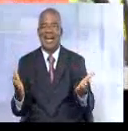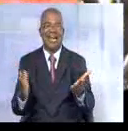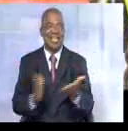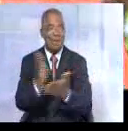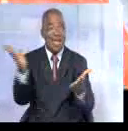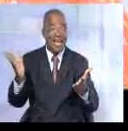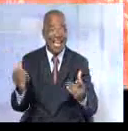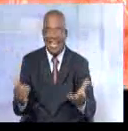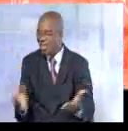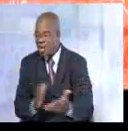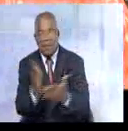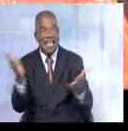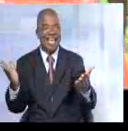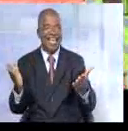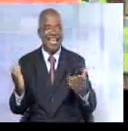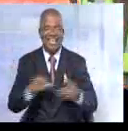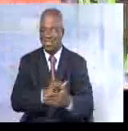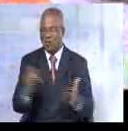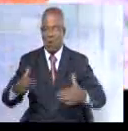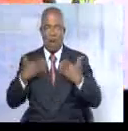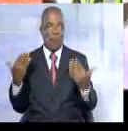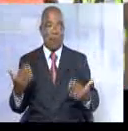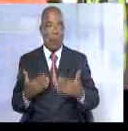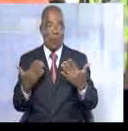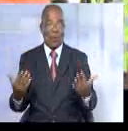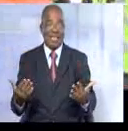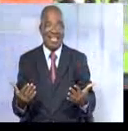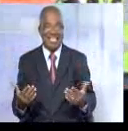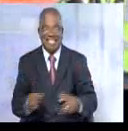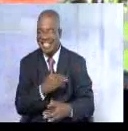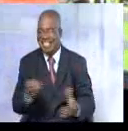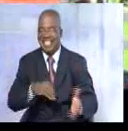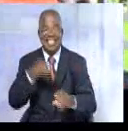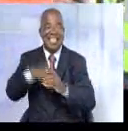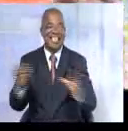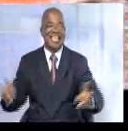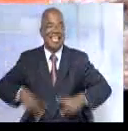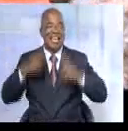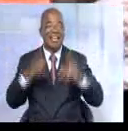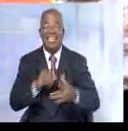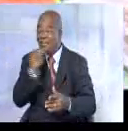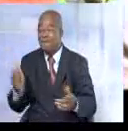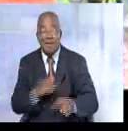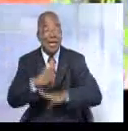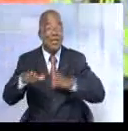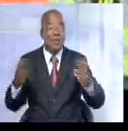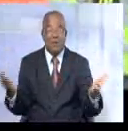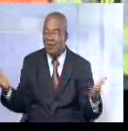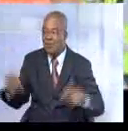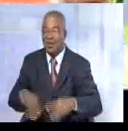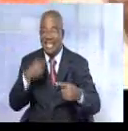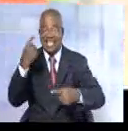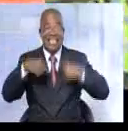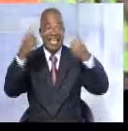joie, une grande joie. Parce que dans la vie, ce n'est pas tout le monde qui a ça. Vraiment, je suis contente, je